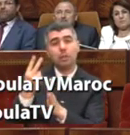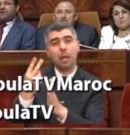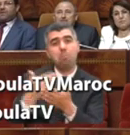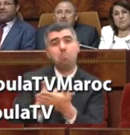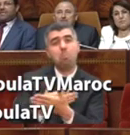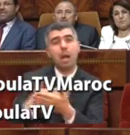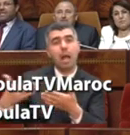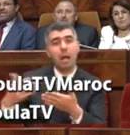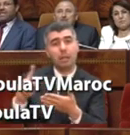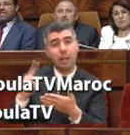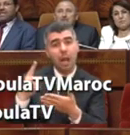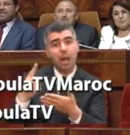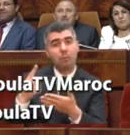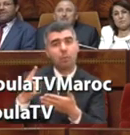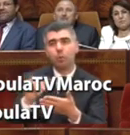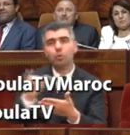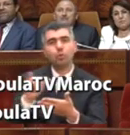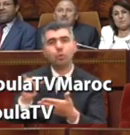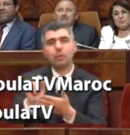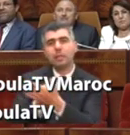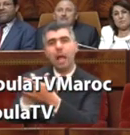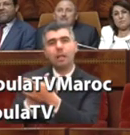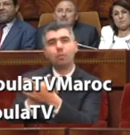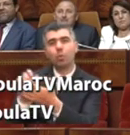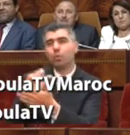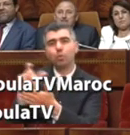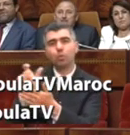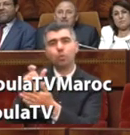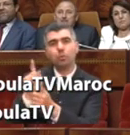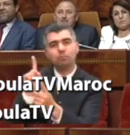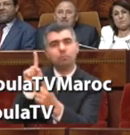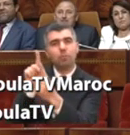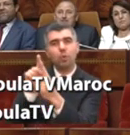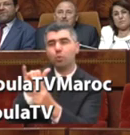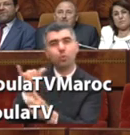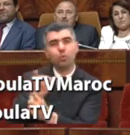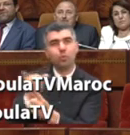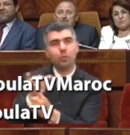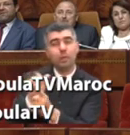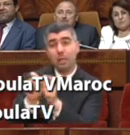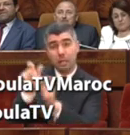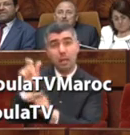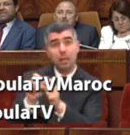المغربي، اللهم ان هذا منكر. راه هاد الفلوس هادو خصها ترجع، راه غيدير بها العجب.